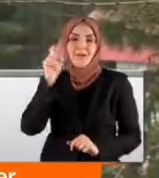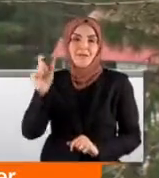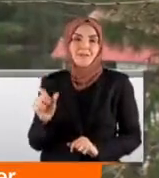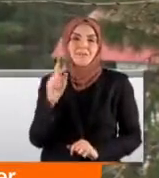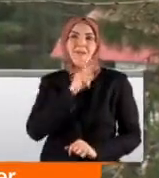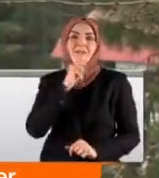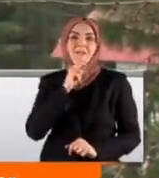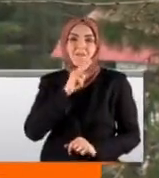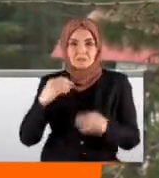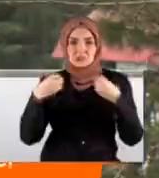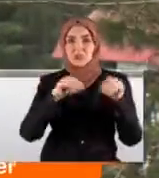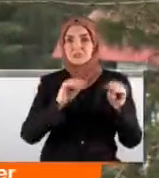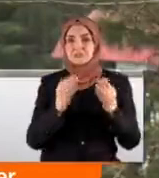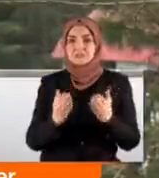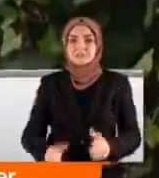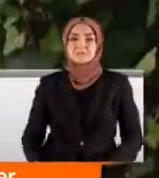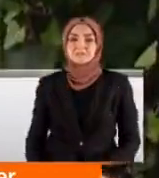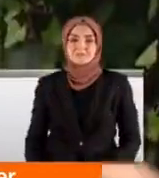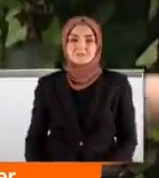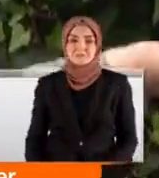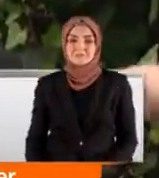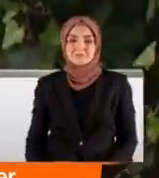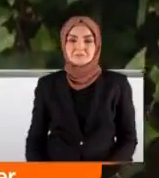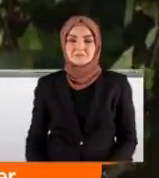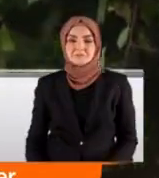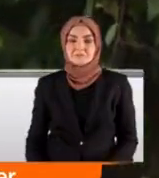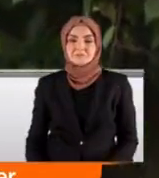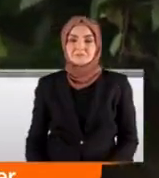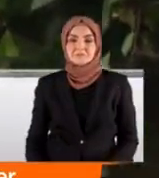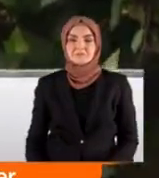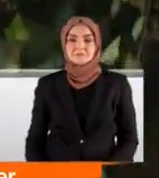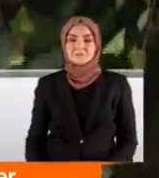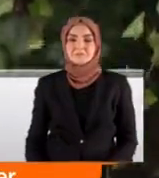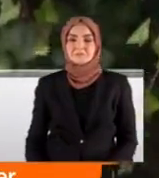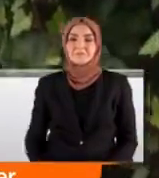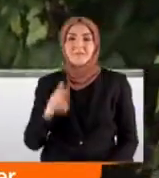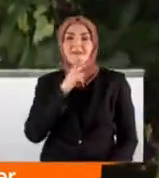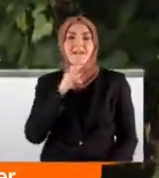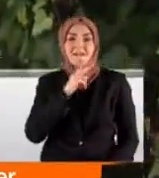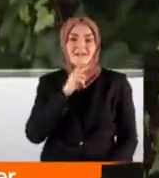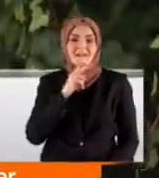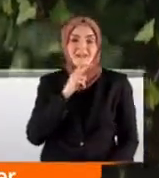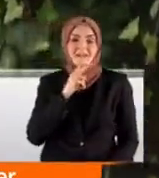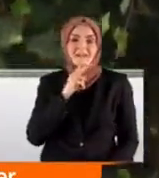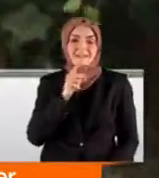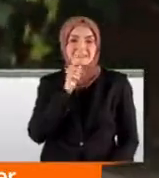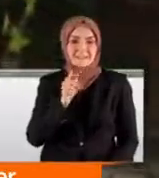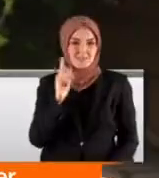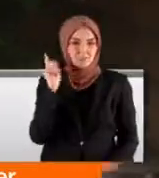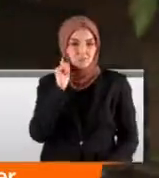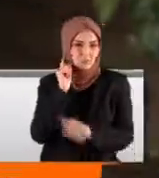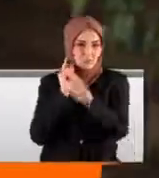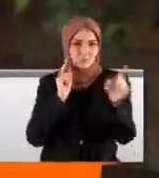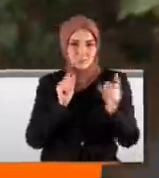Acer bir çılgınlığa gidiyor anlayamıyorum ne olduğunu bir kahkaha atıyor bu sesi aslında